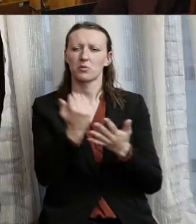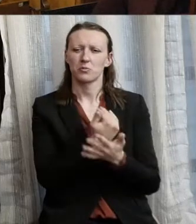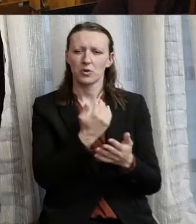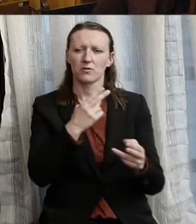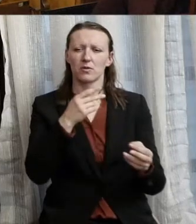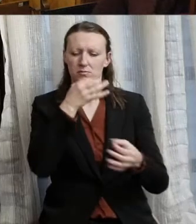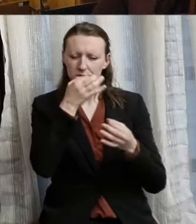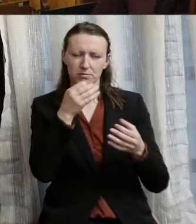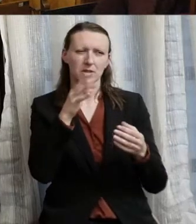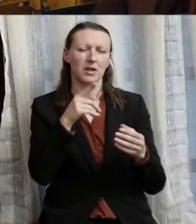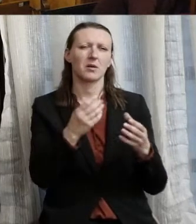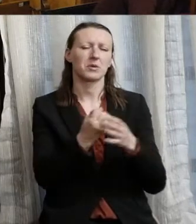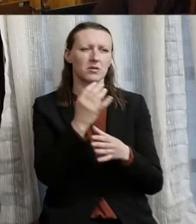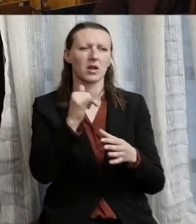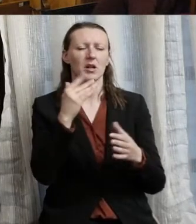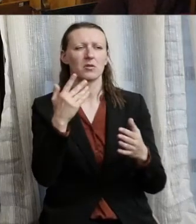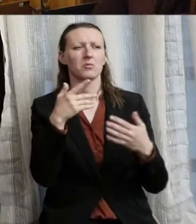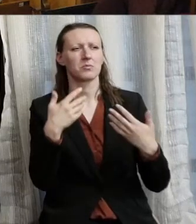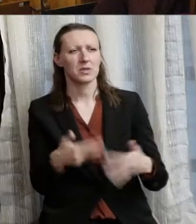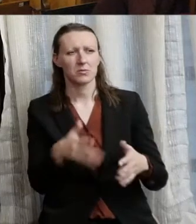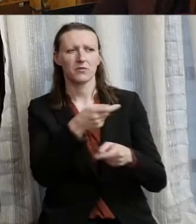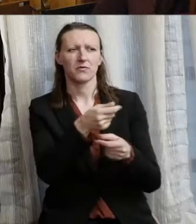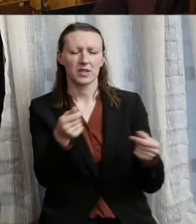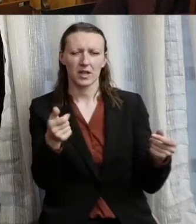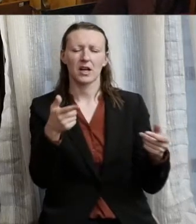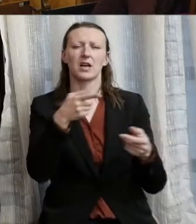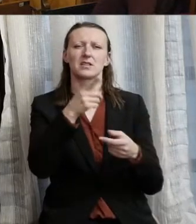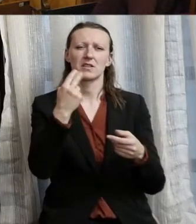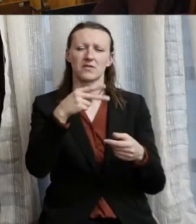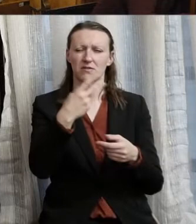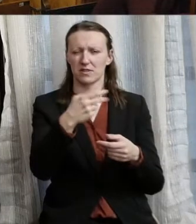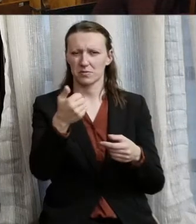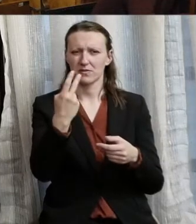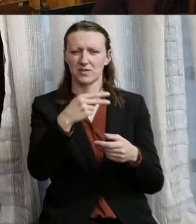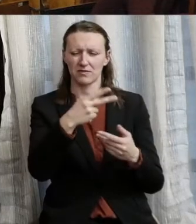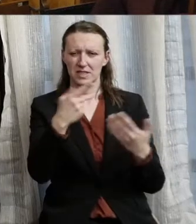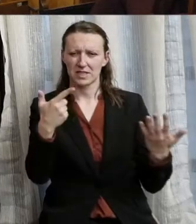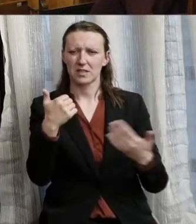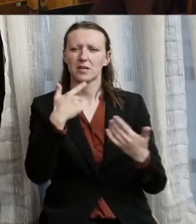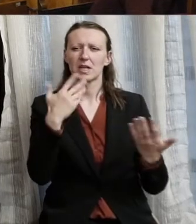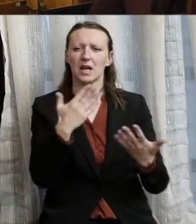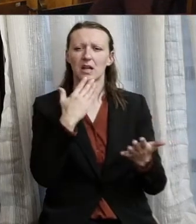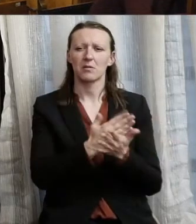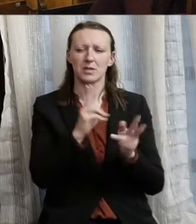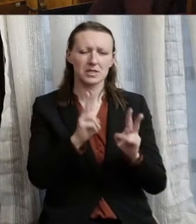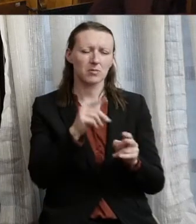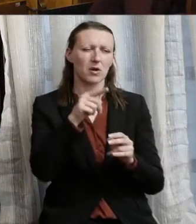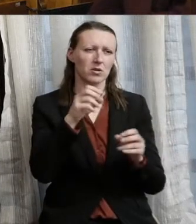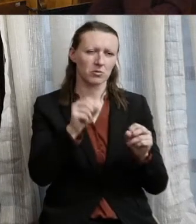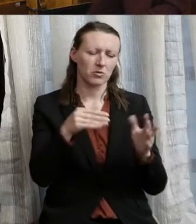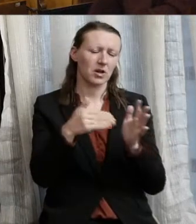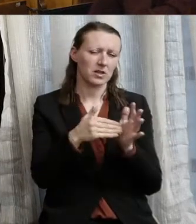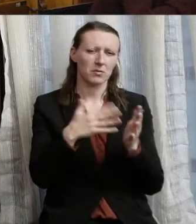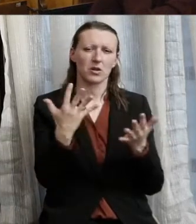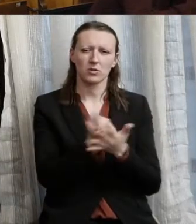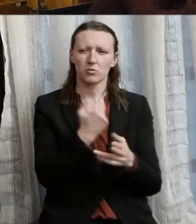raditi nova studija utjecaja na okoliš, da li ćemo propustiti financijsku omotnicu 2021-2027 i kada bi zapravo onda Pula